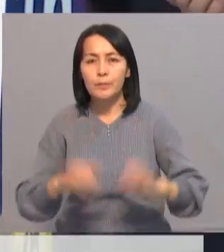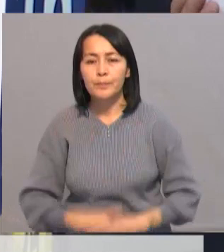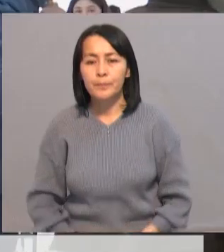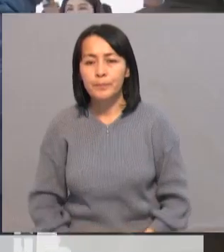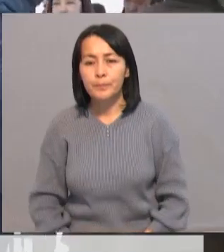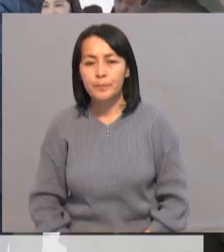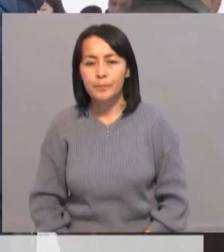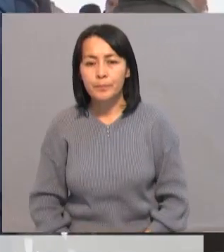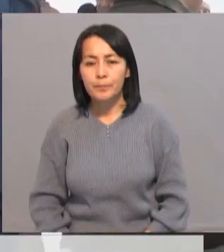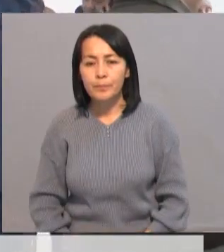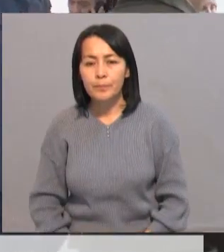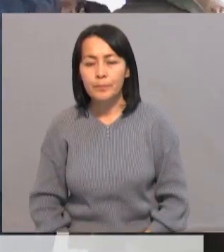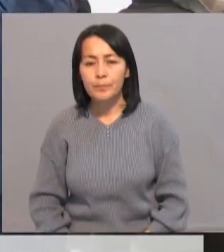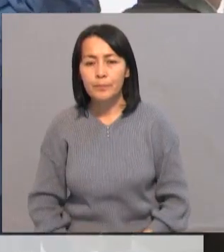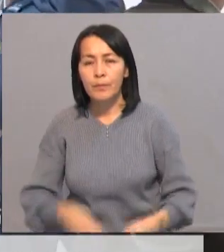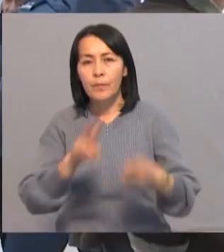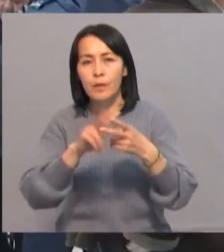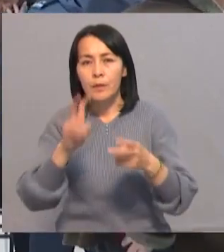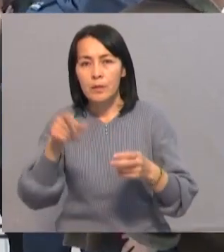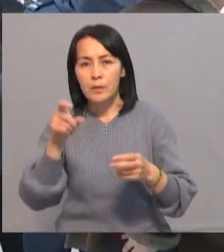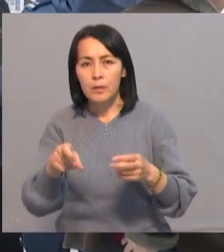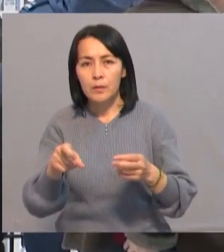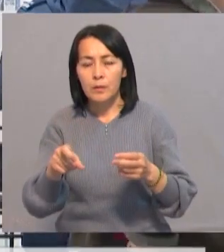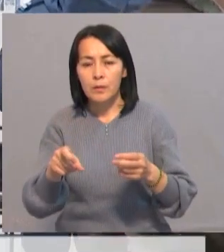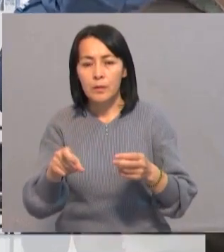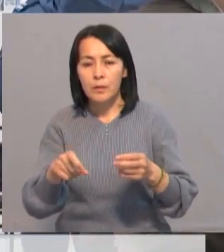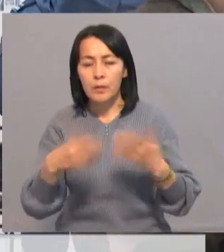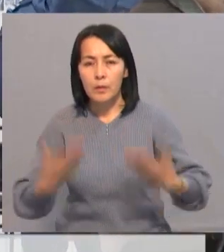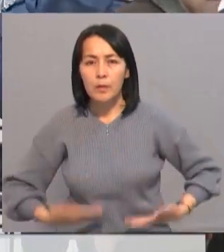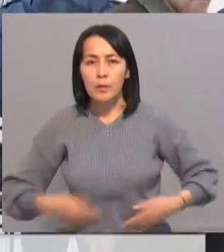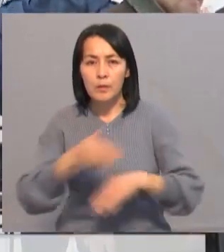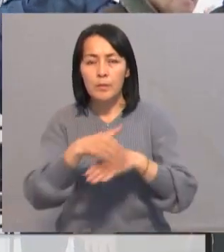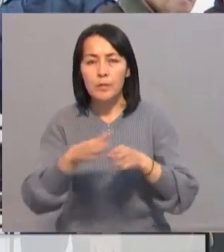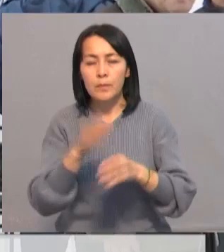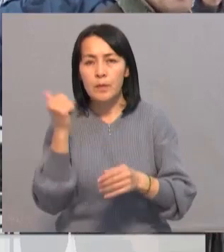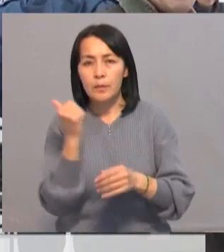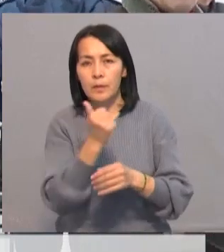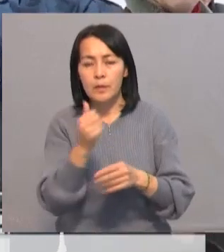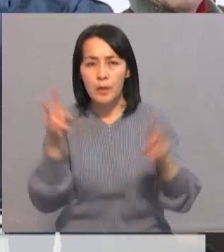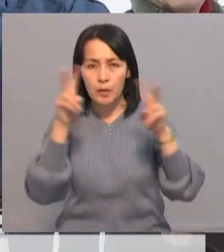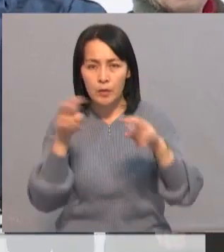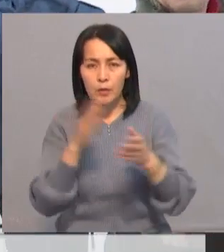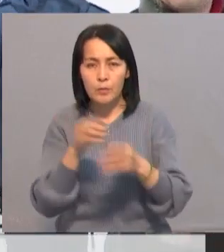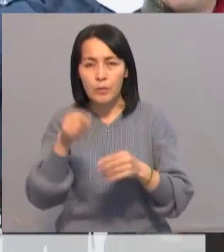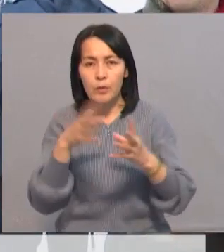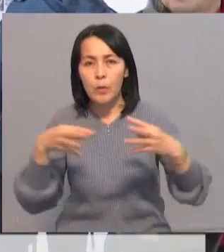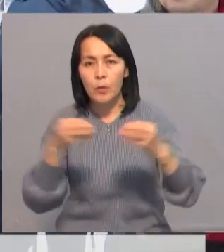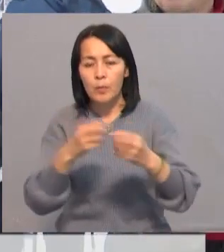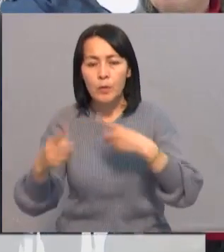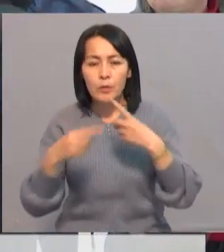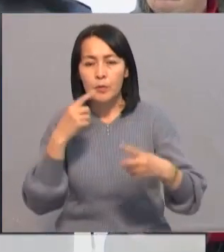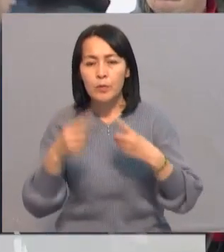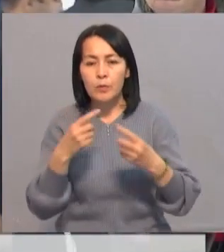жүйелі. Сотталғандарды тұрғылықты мекен жайы бойынша апта сайын тексеру жүргізіледі. Олардың отбасыларымен сұхбат